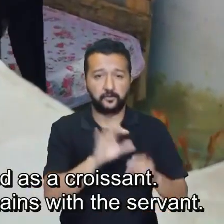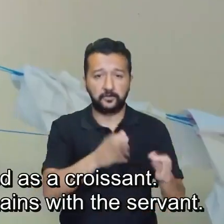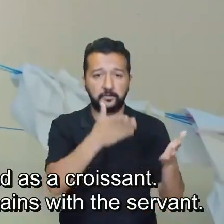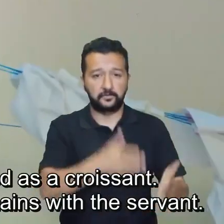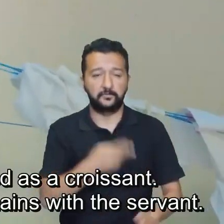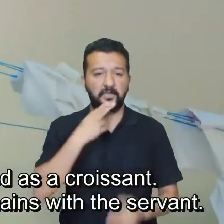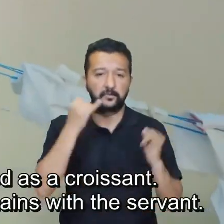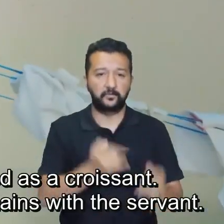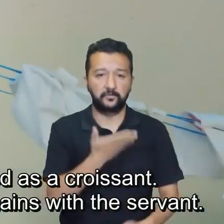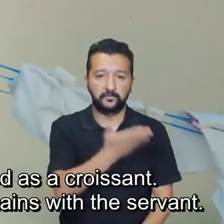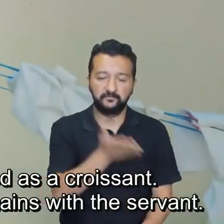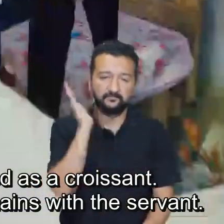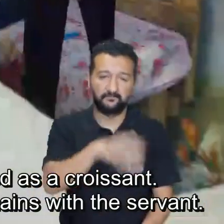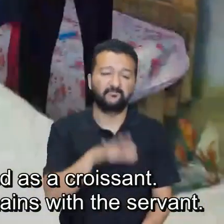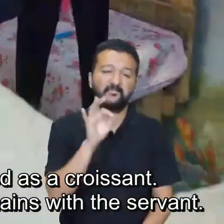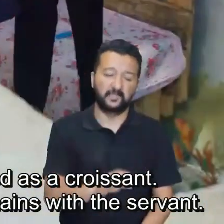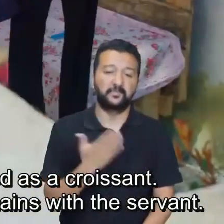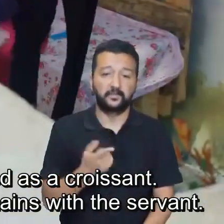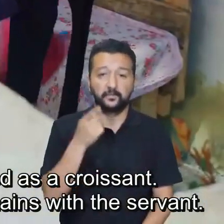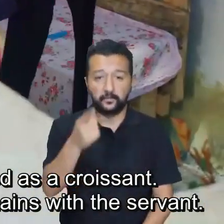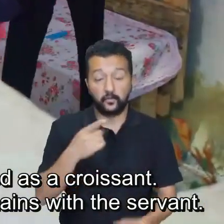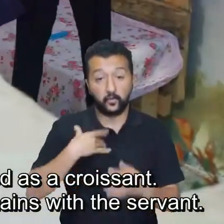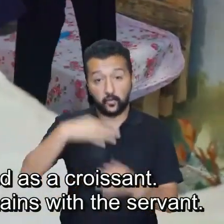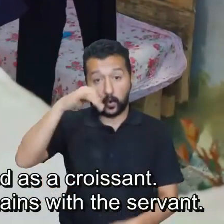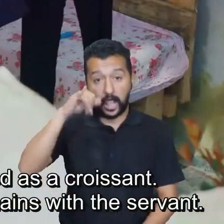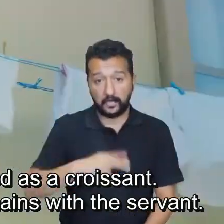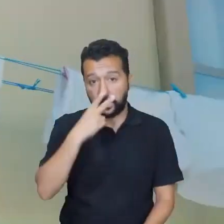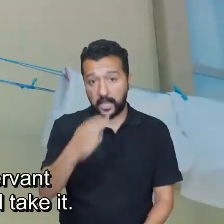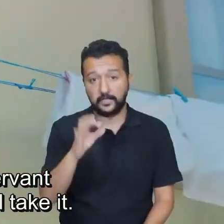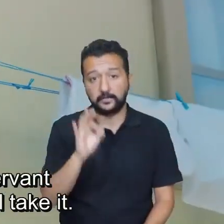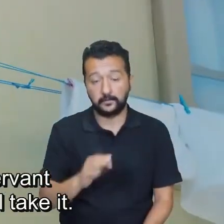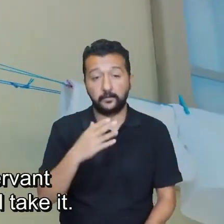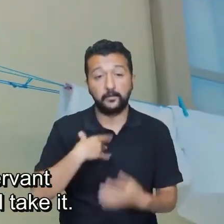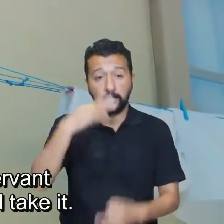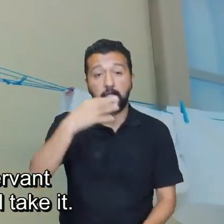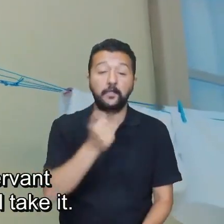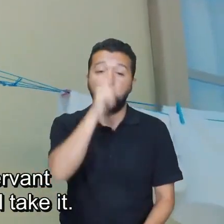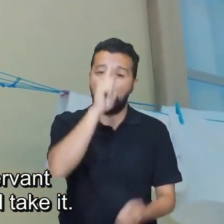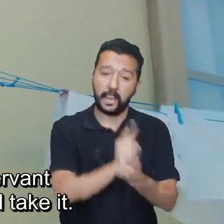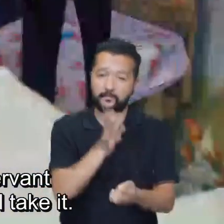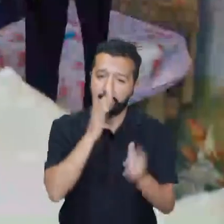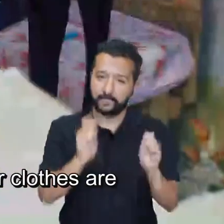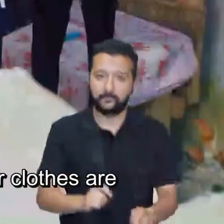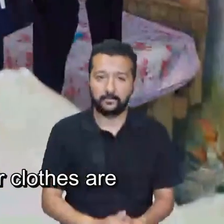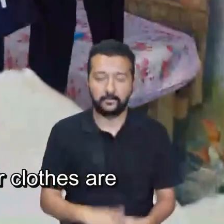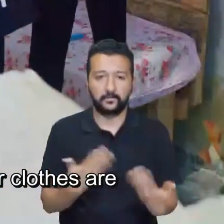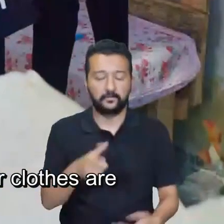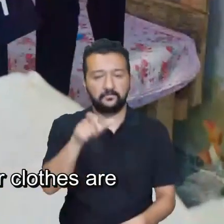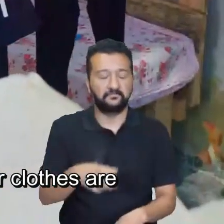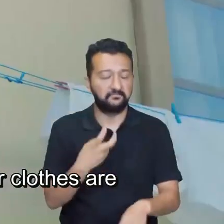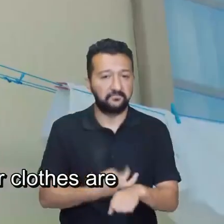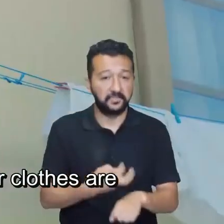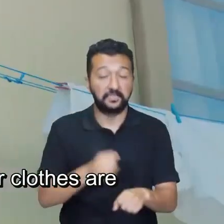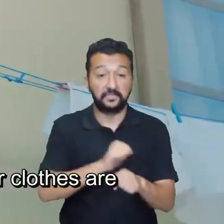kılıklı Nemrut kadın? Tabii. Kulun hakkı kulda kalır. Kul almazsa Mevlam alır.